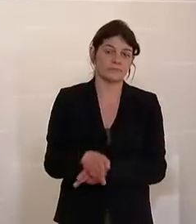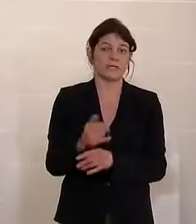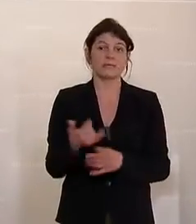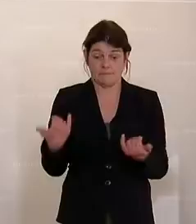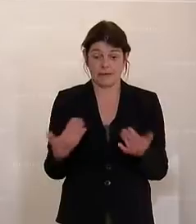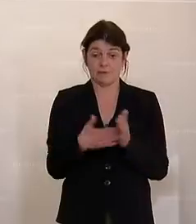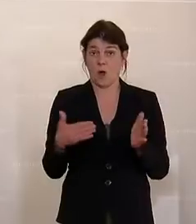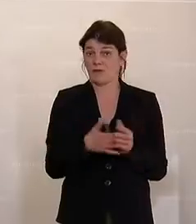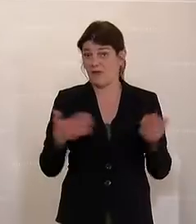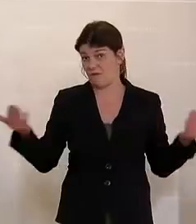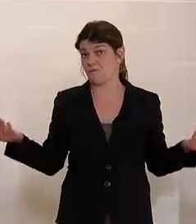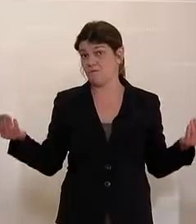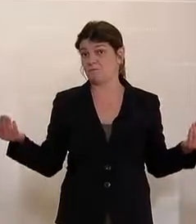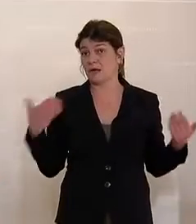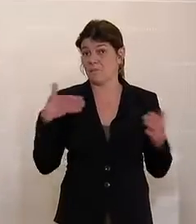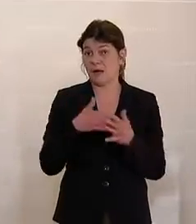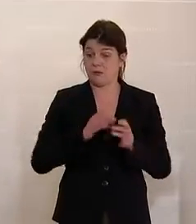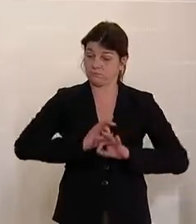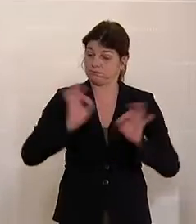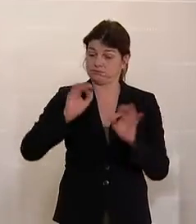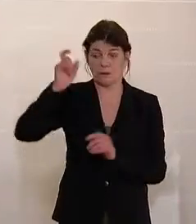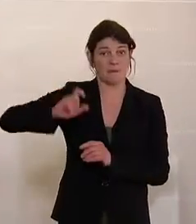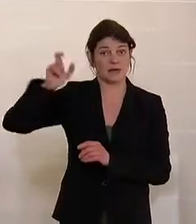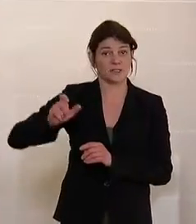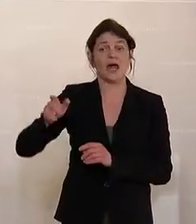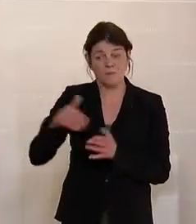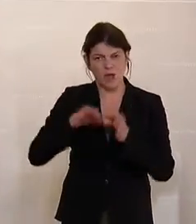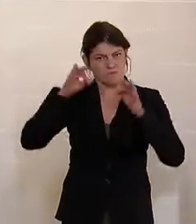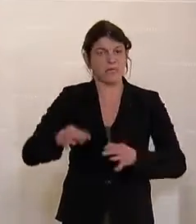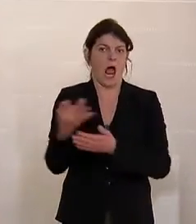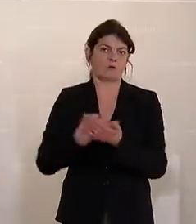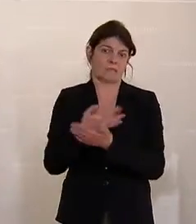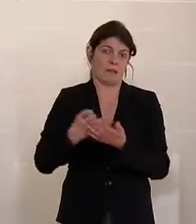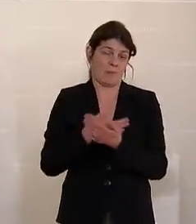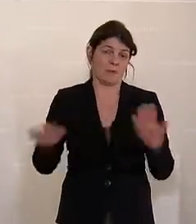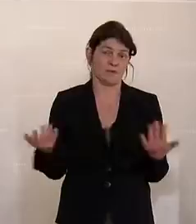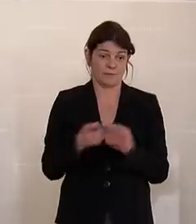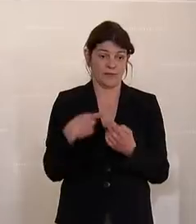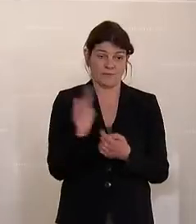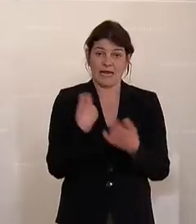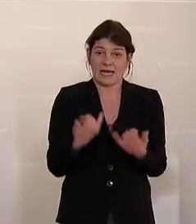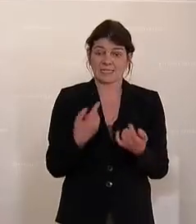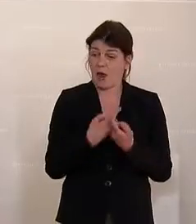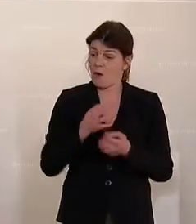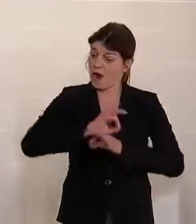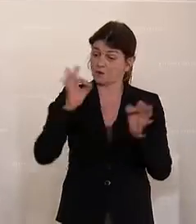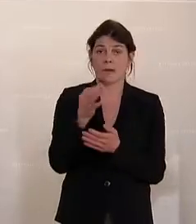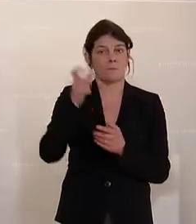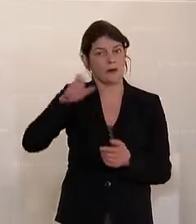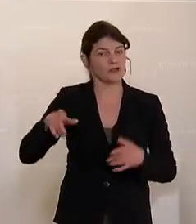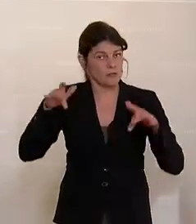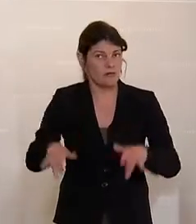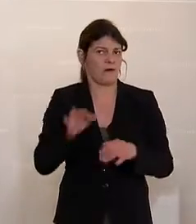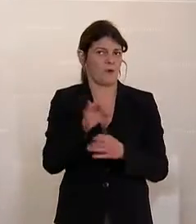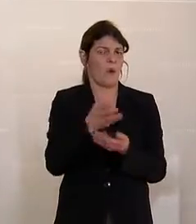es notwendig, wirklich ausgezeichnetes Personal auszubilden, so wie wir jetzt ausgezeichnetes Personal im